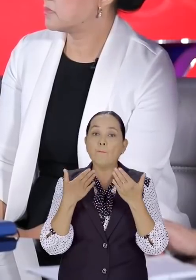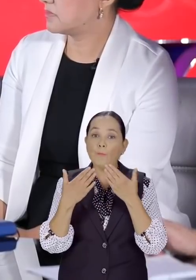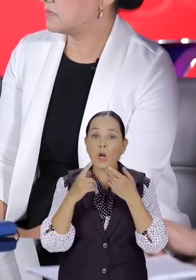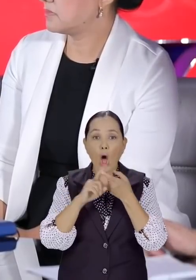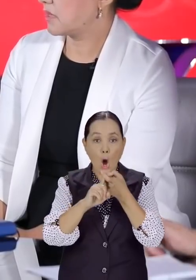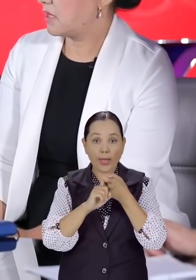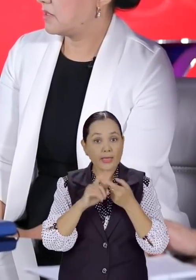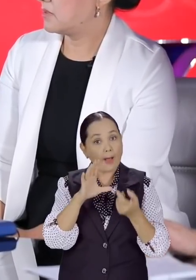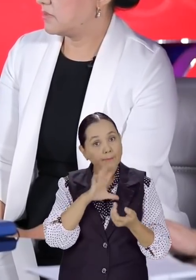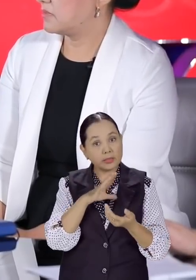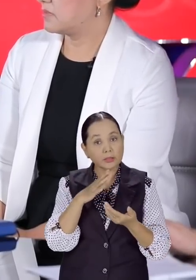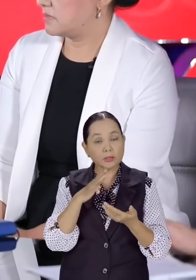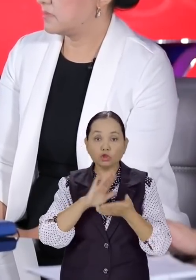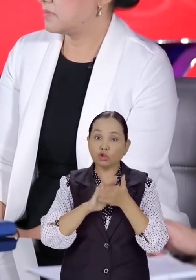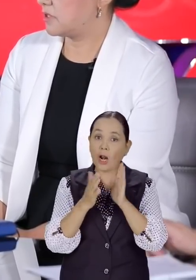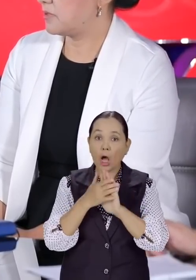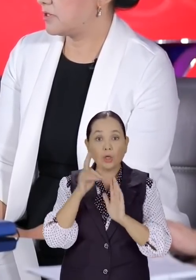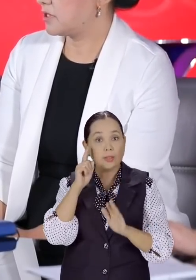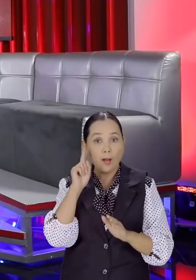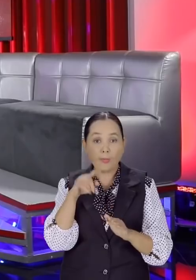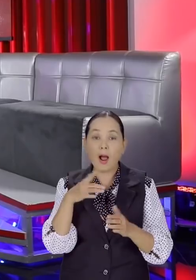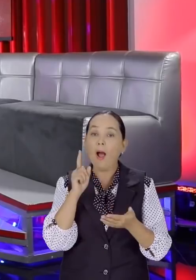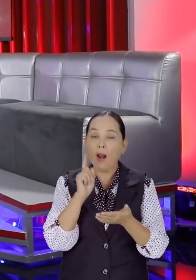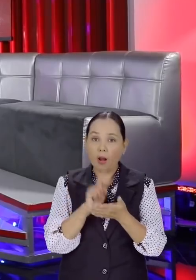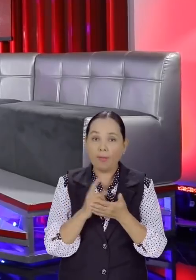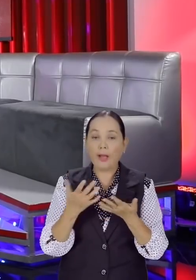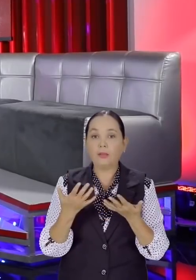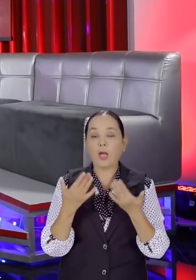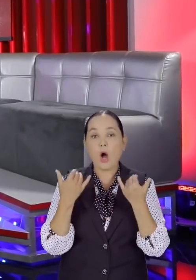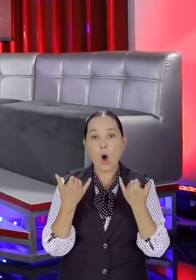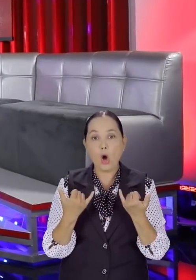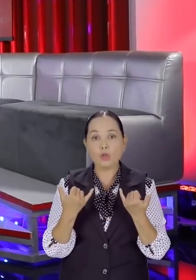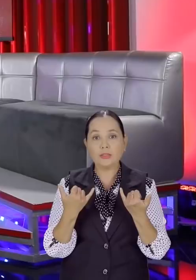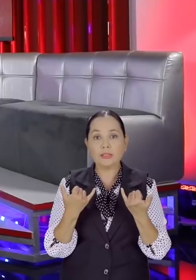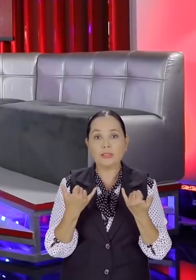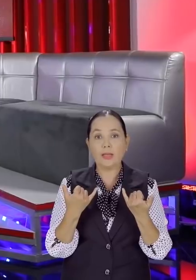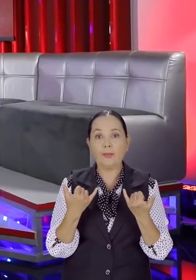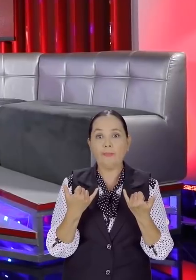sizlar? Sharoitdan xabardormisiz? Albatta, xabardormiz. Hozirda